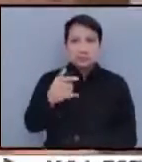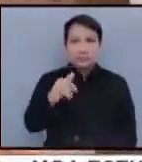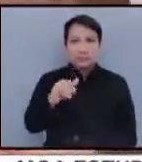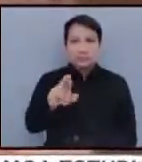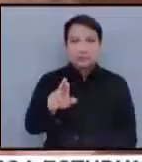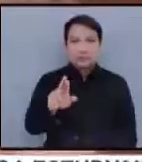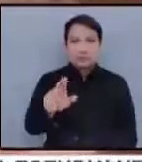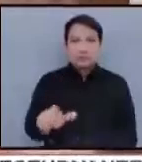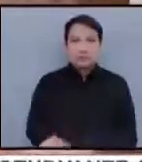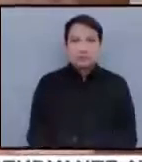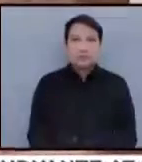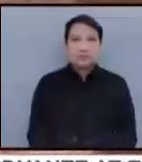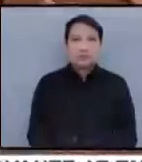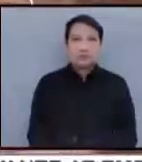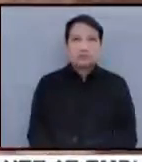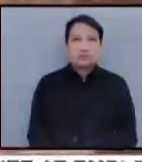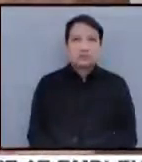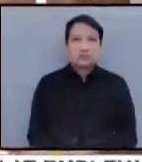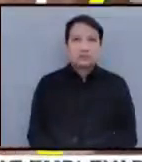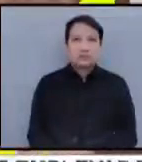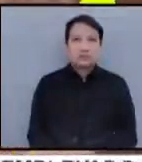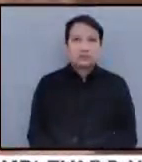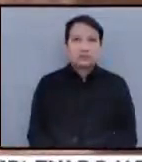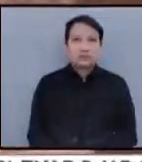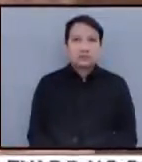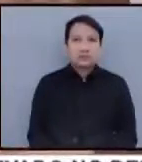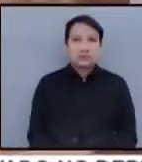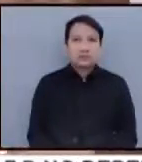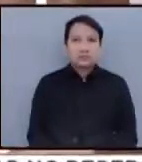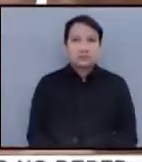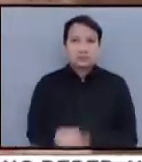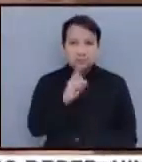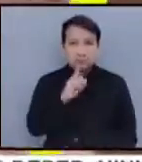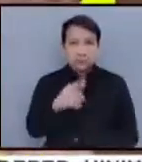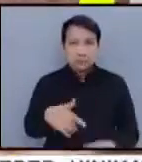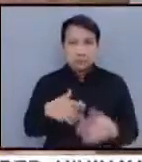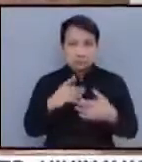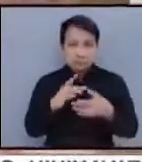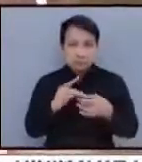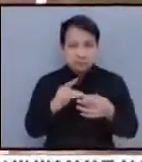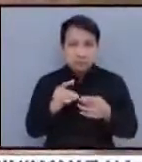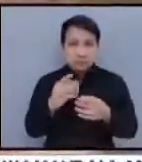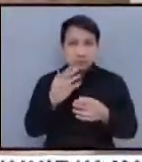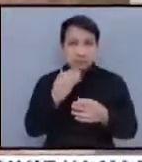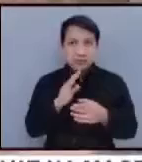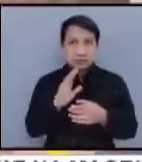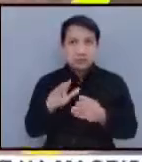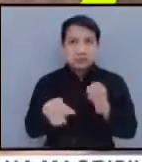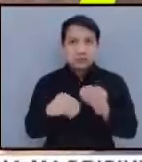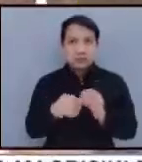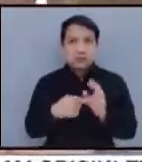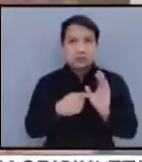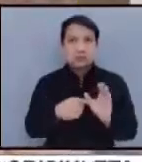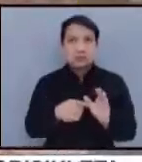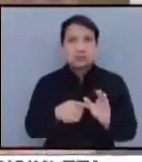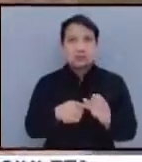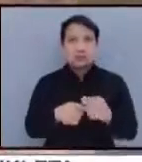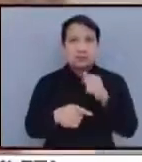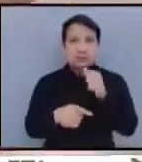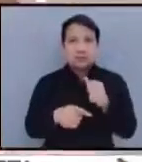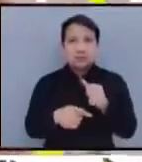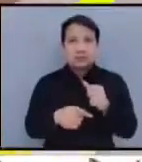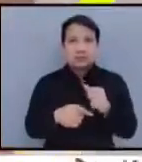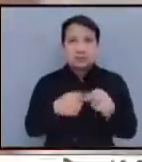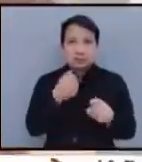be? Be, ba't parang di ka naman umiiyak? With his true-to-life situational comedy contents, talaga namang hindi ka lang mahuhok ng